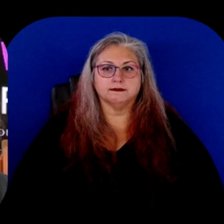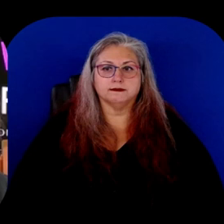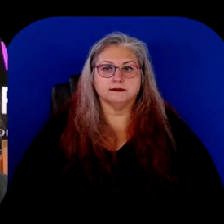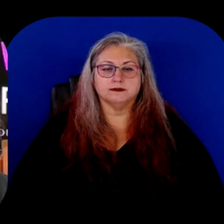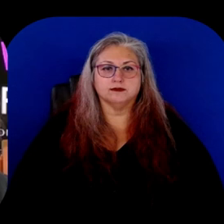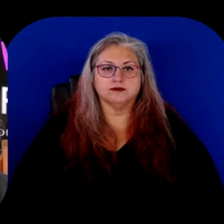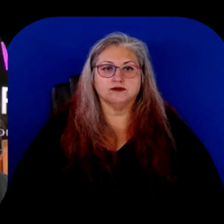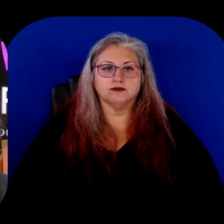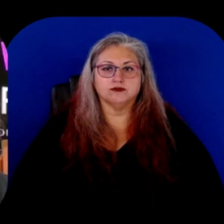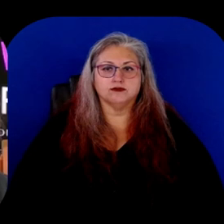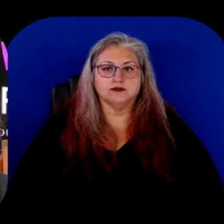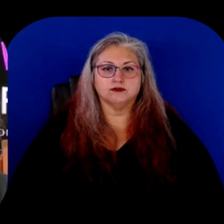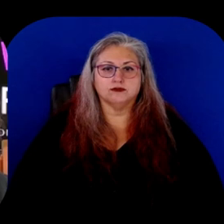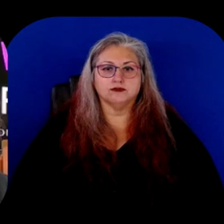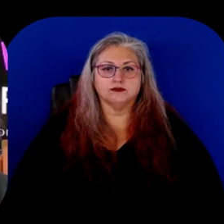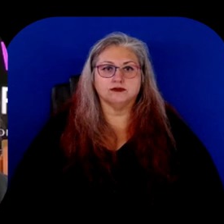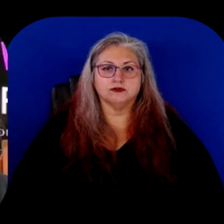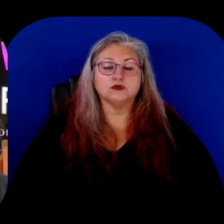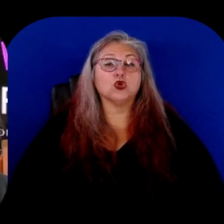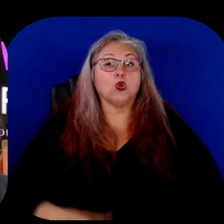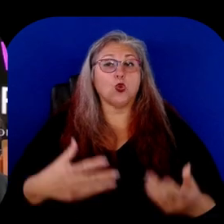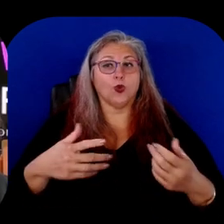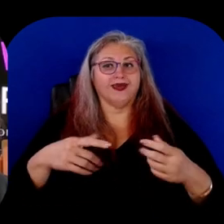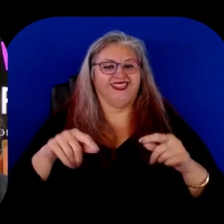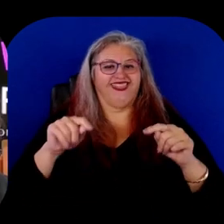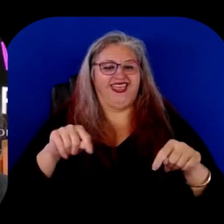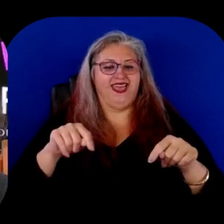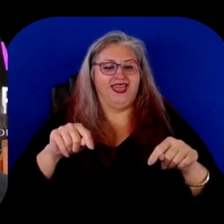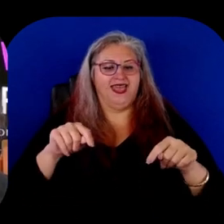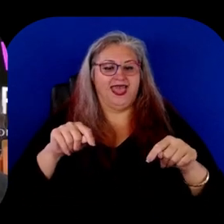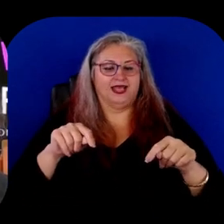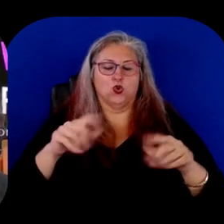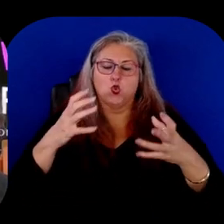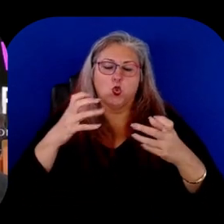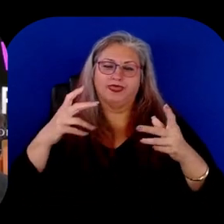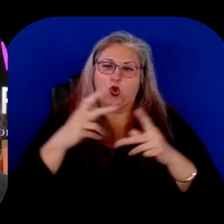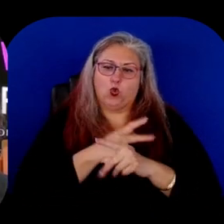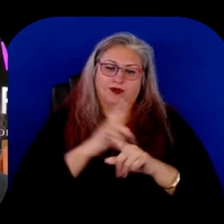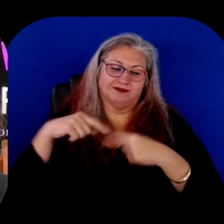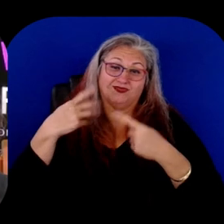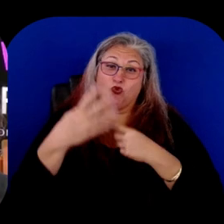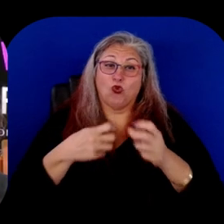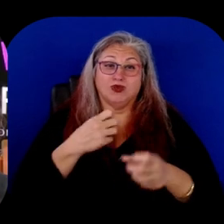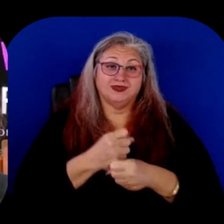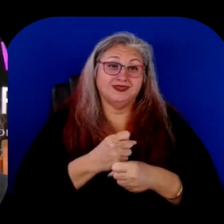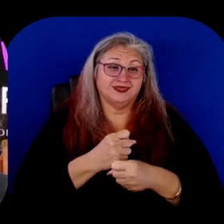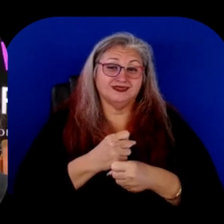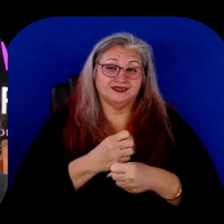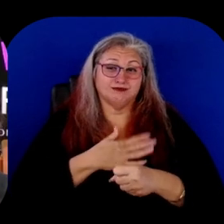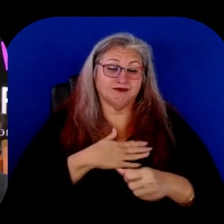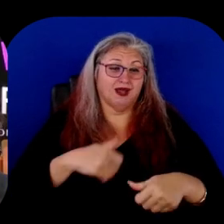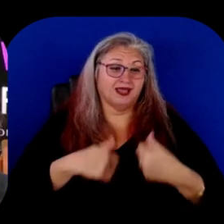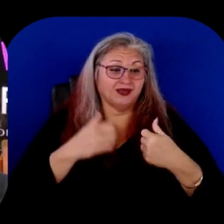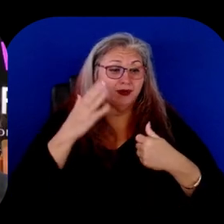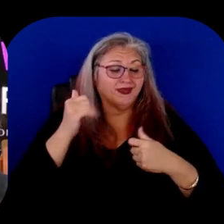الشغل اللي أنا بحبها. This was the worst 4 years in my life because